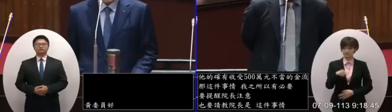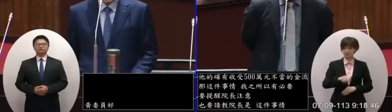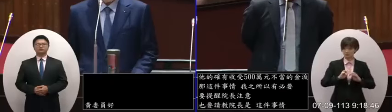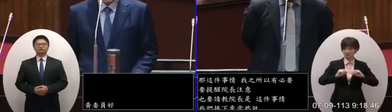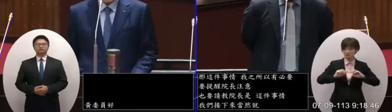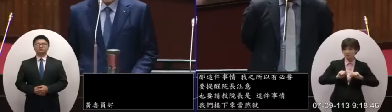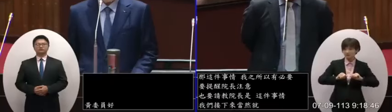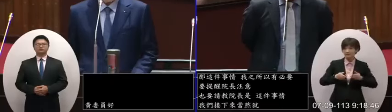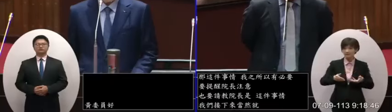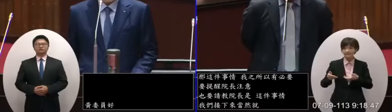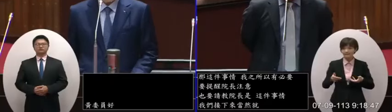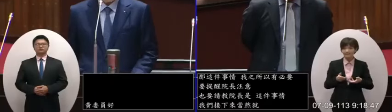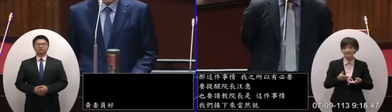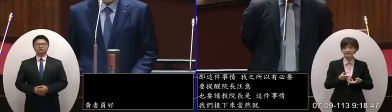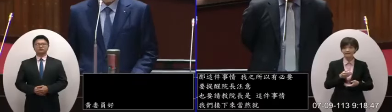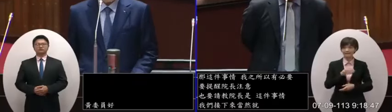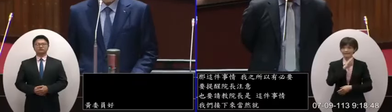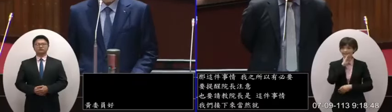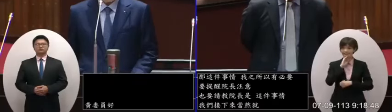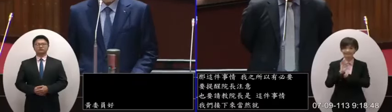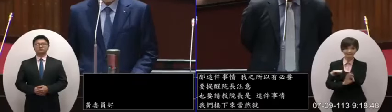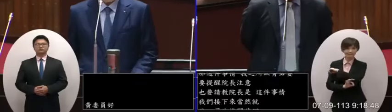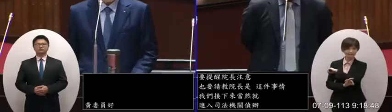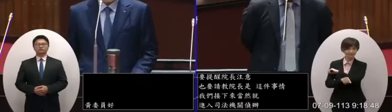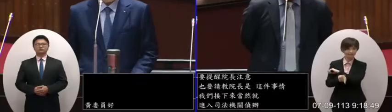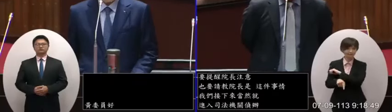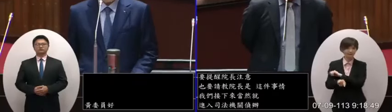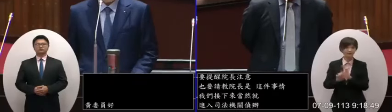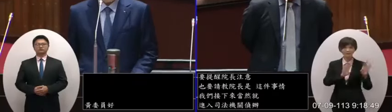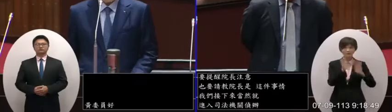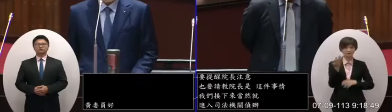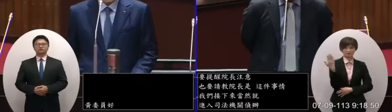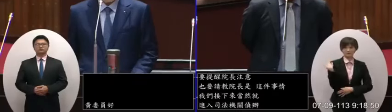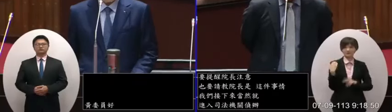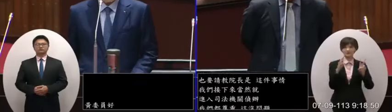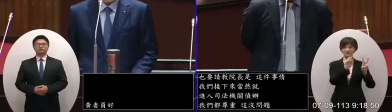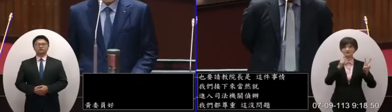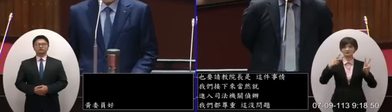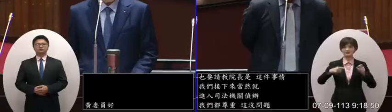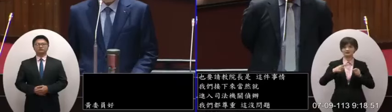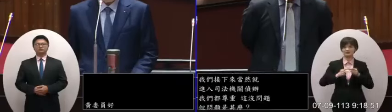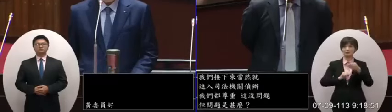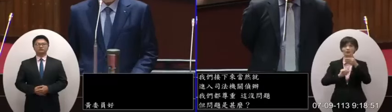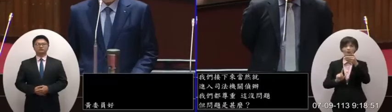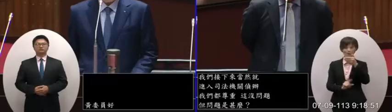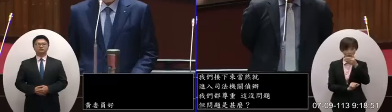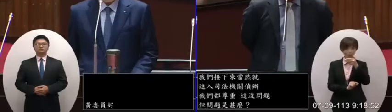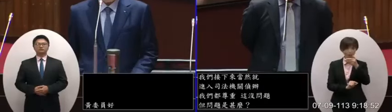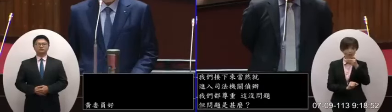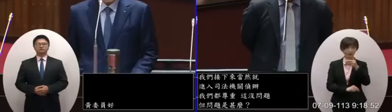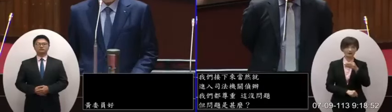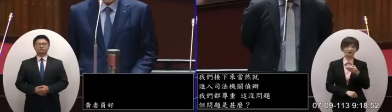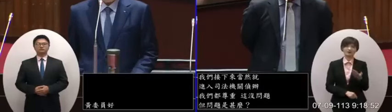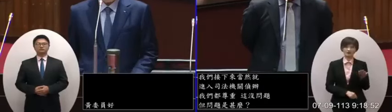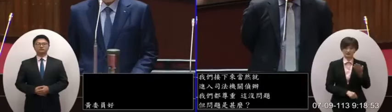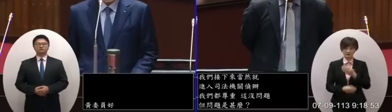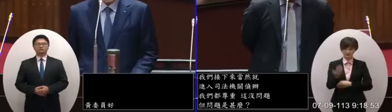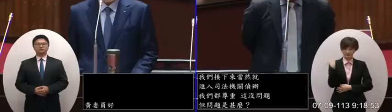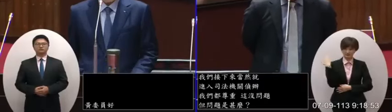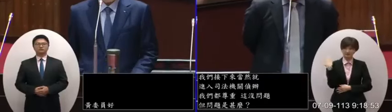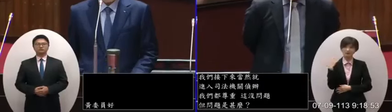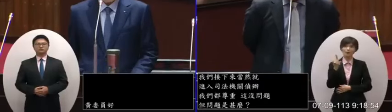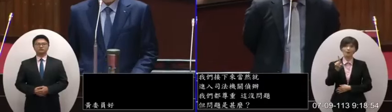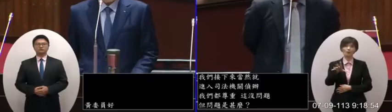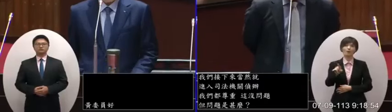开发弊案受贿的情节，在2017年9月的时候就已经有监听译